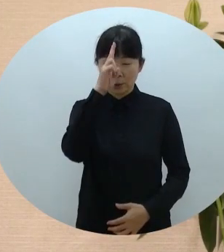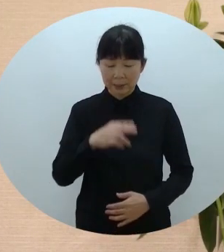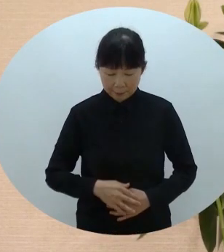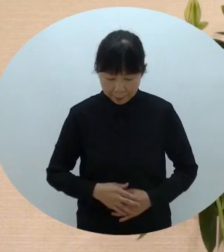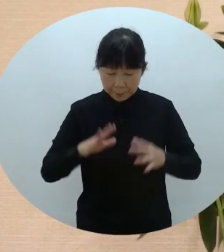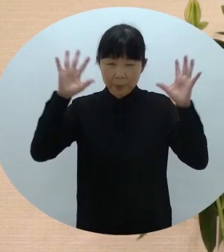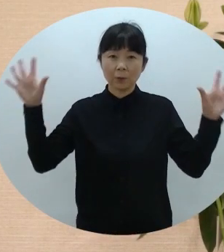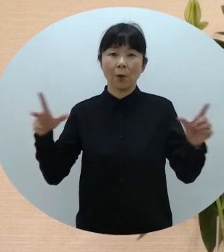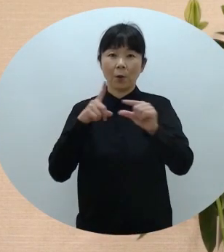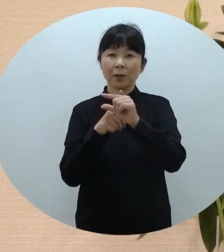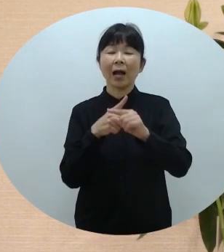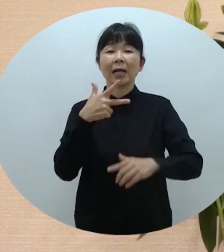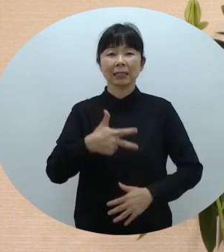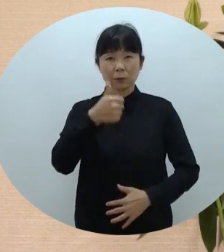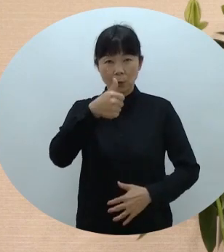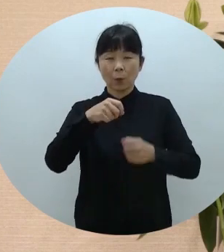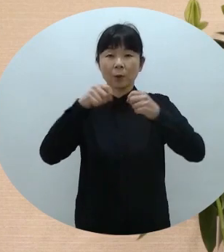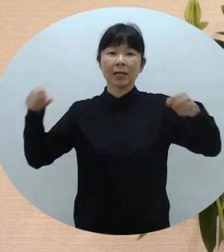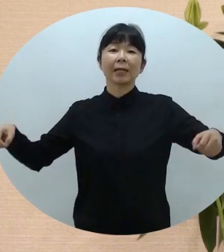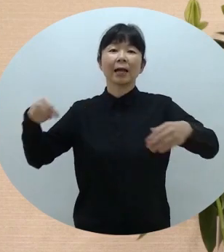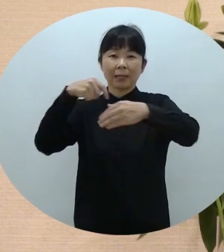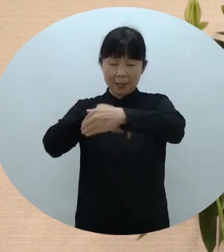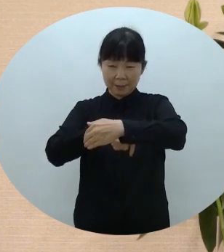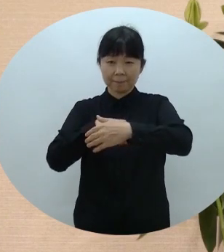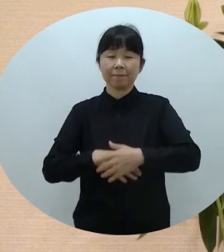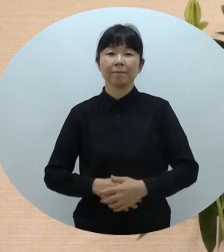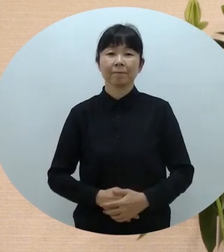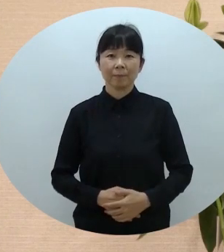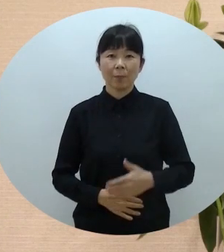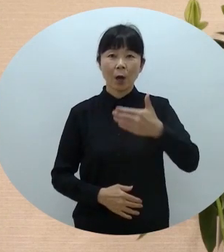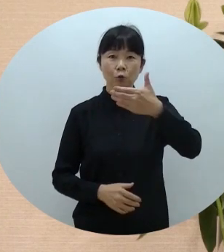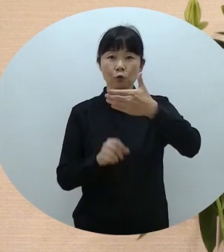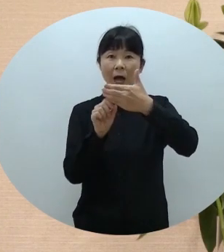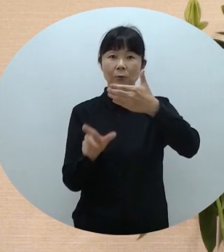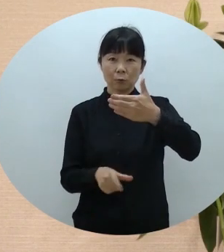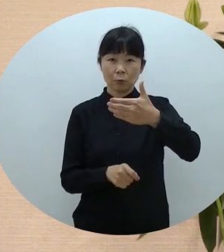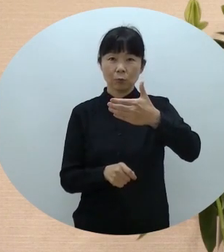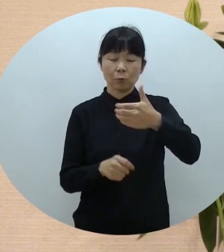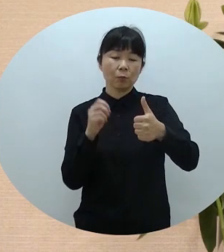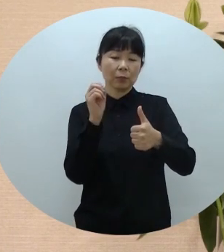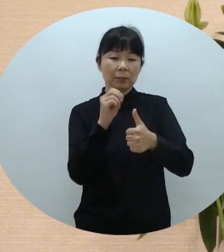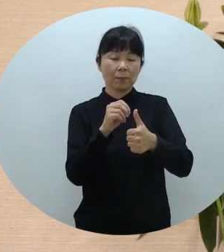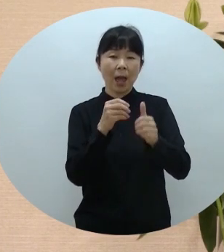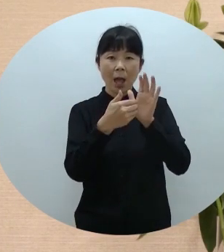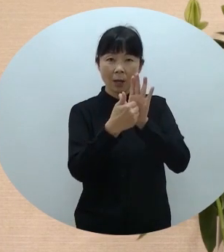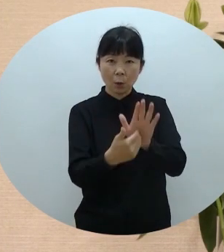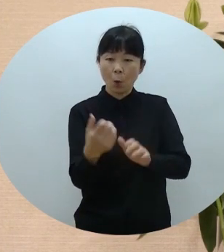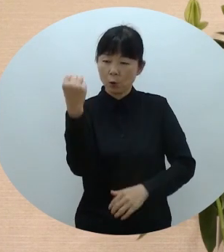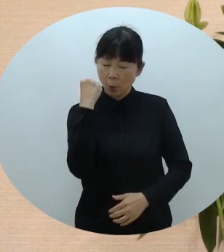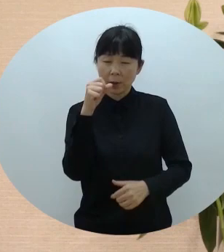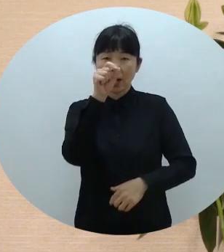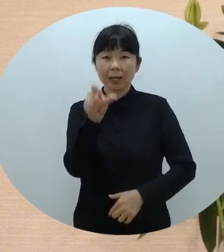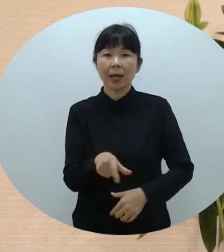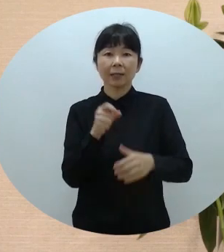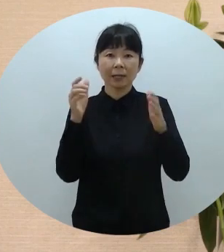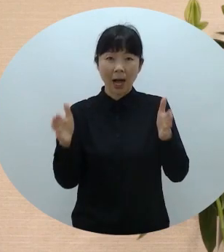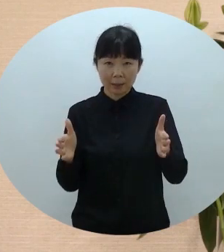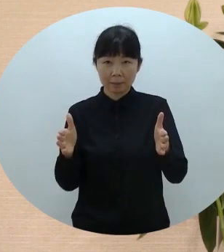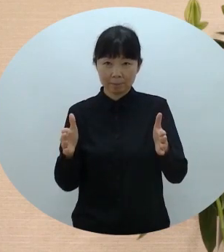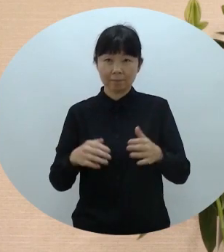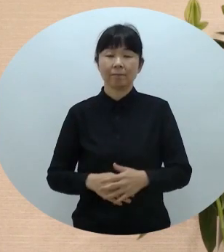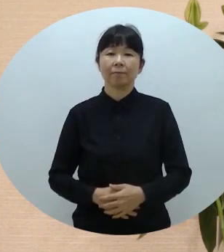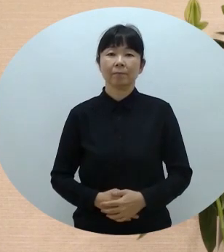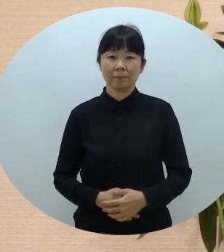こんにちは、豊中市長の長内です。豊中市は9月をいじめ予防強化月間としています